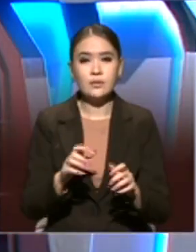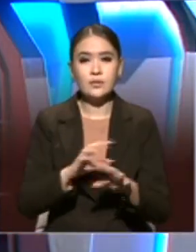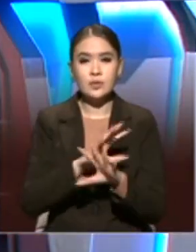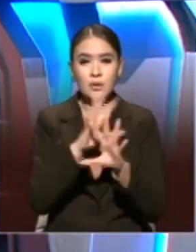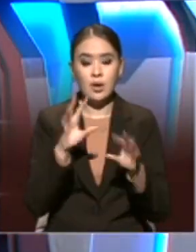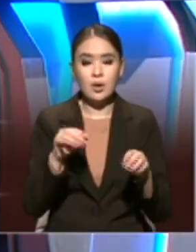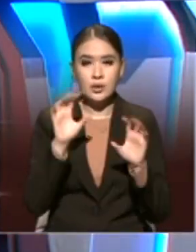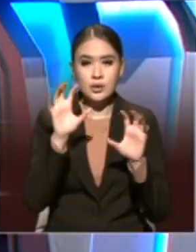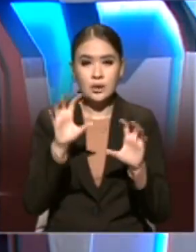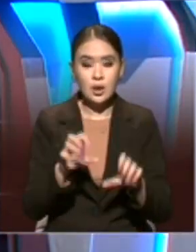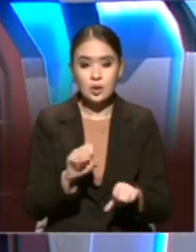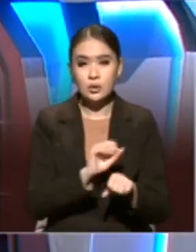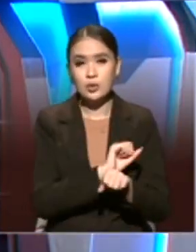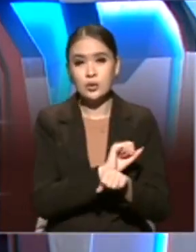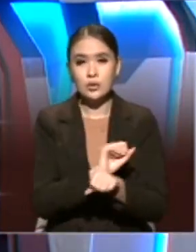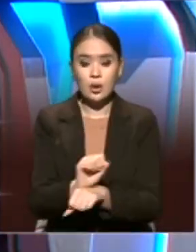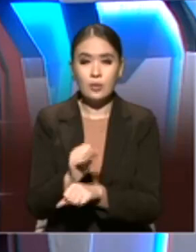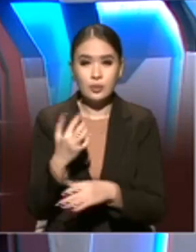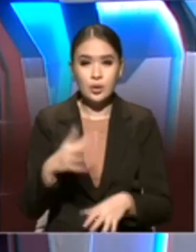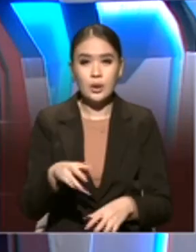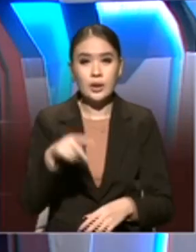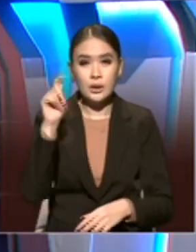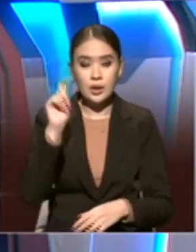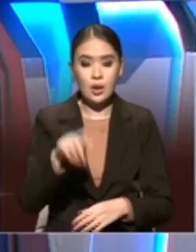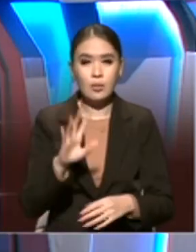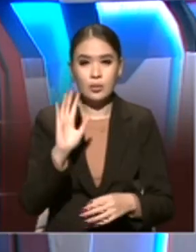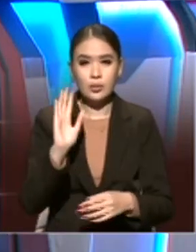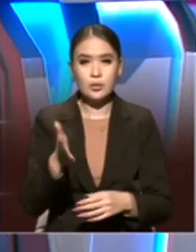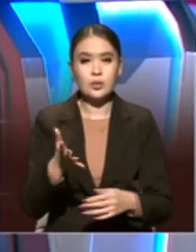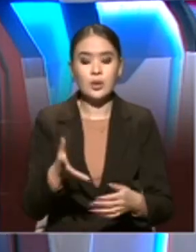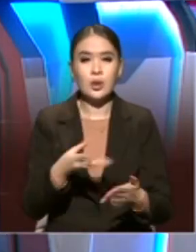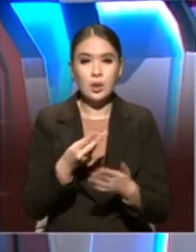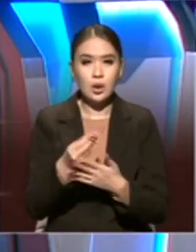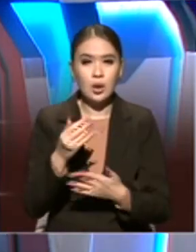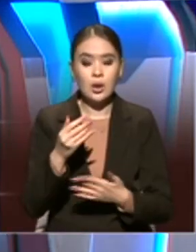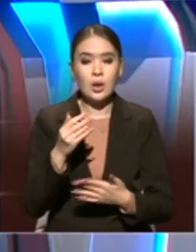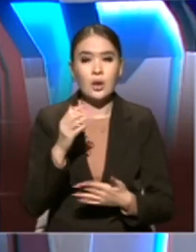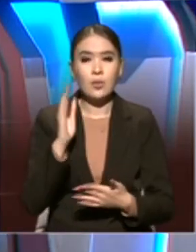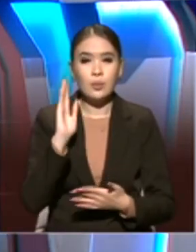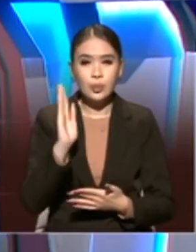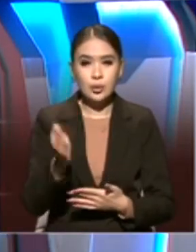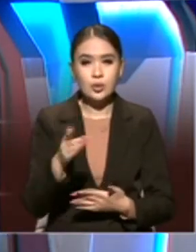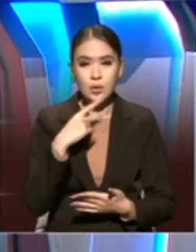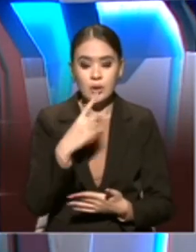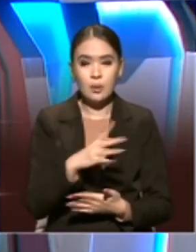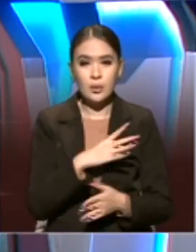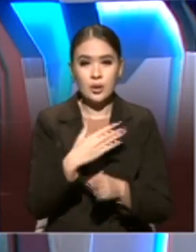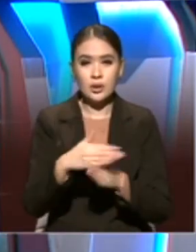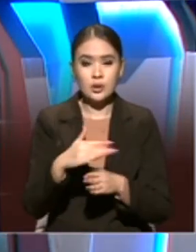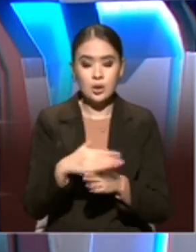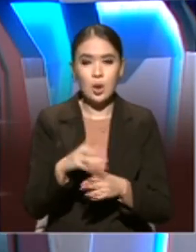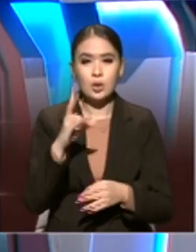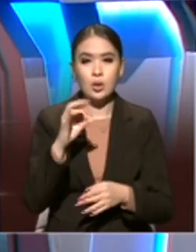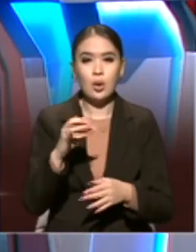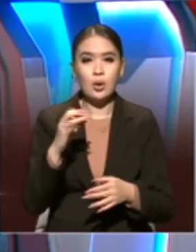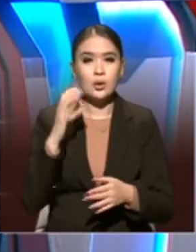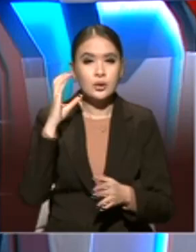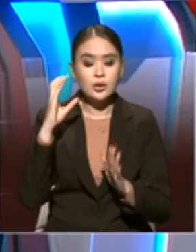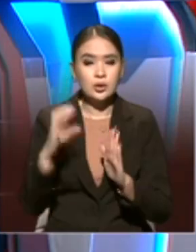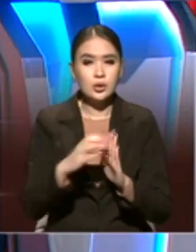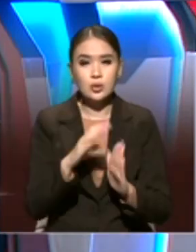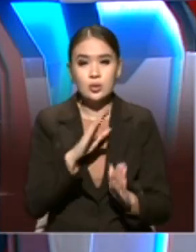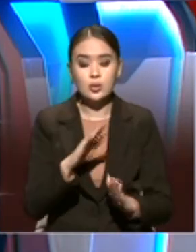етіп, бәрін тоқтатып тастаған. Кегеннен кейін төлейді десем, міне күнде құдайдың бұттың 4-5 рет звонит етеді. Соны қалай шешуге болады? Негізінен ана ақсыздар